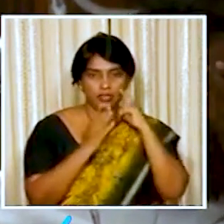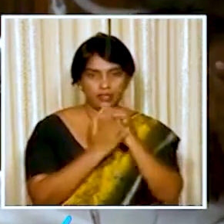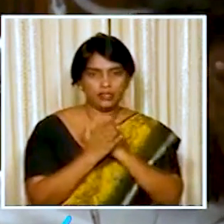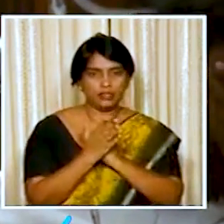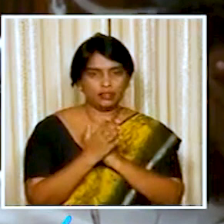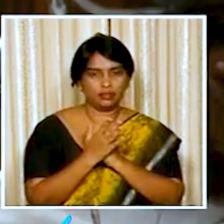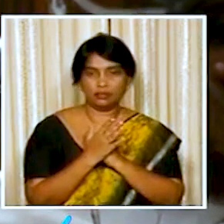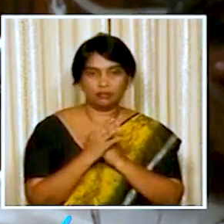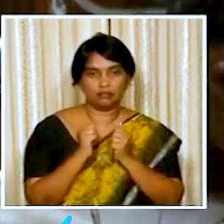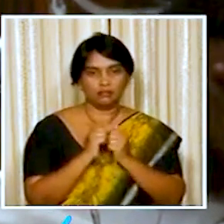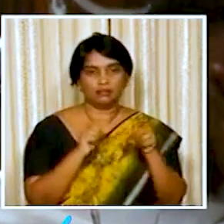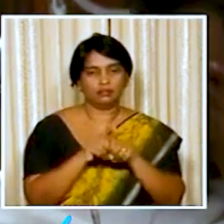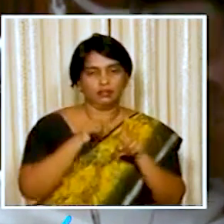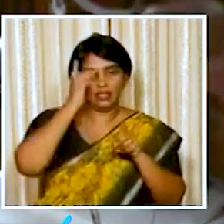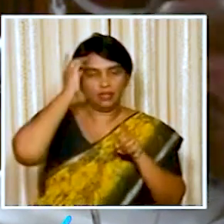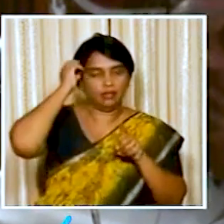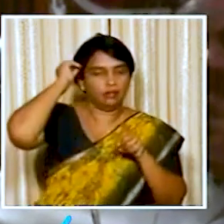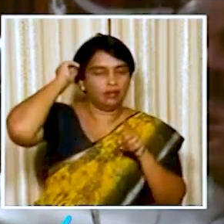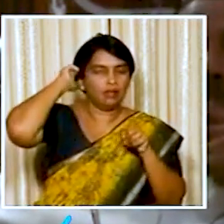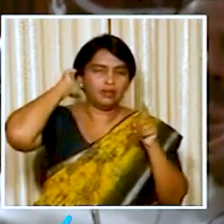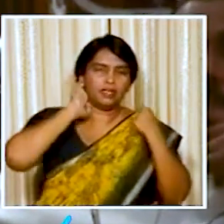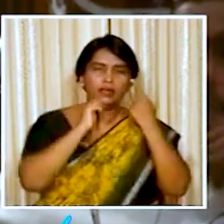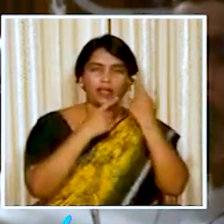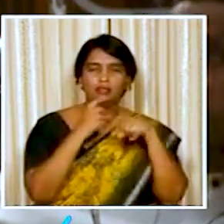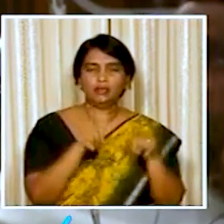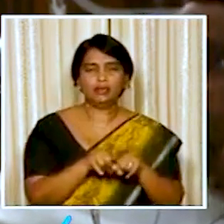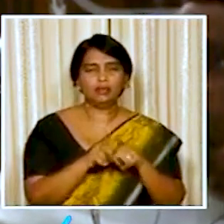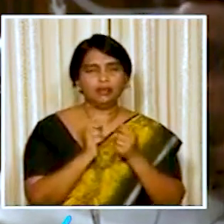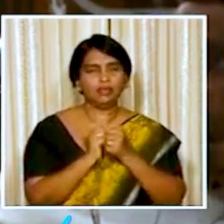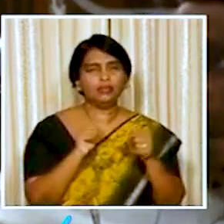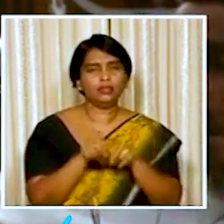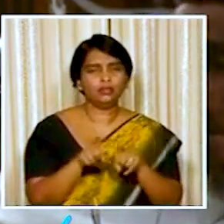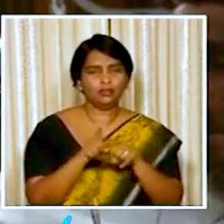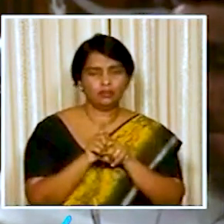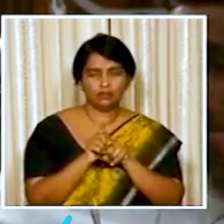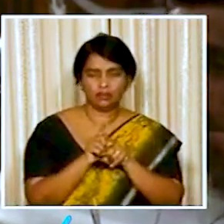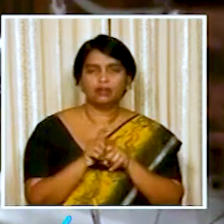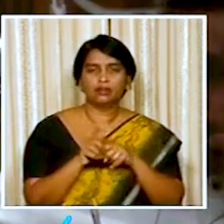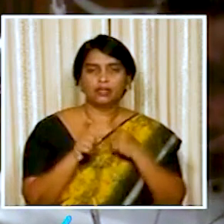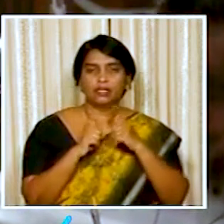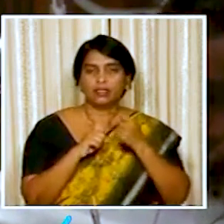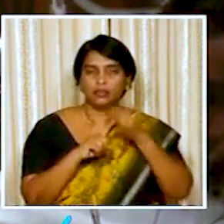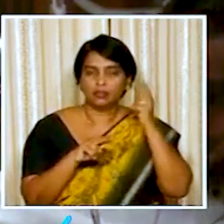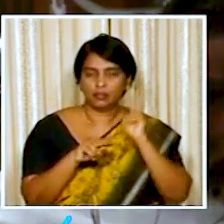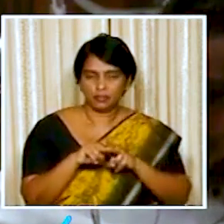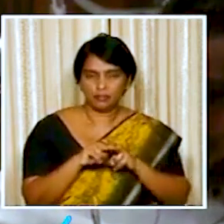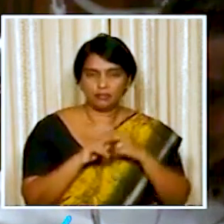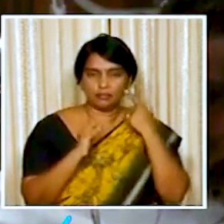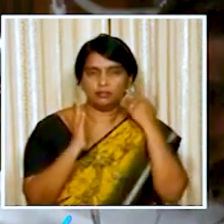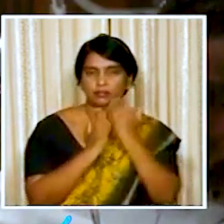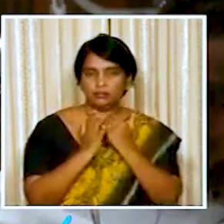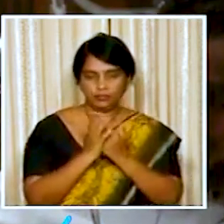වැරදි වලට අවසානයේදී වන්දි ගෙවන්න සිද්ධ වෙනවා කියලා මේ රටේ වැඩ කරන ජනතාවට. අර්ථ සාධකයේ කැපෙන්න පටන් ගත්තාම